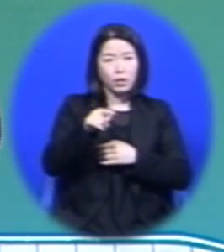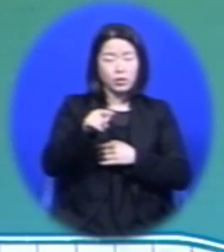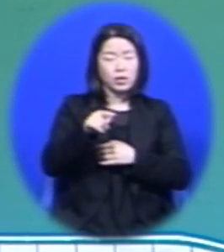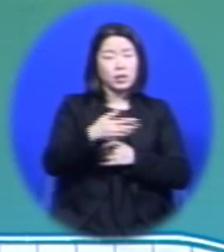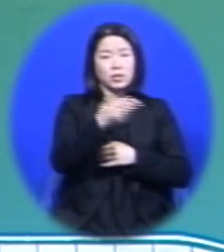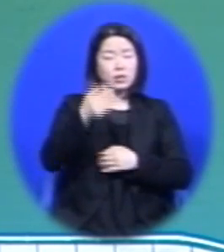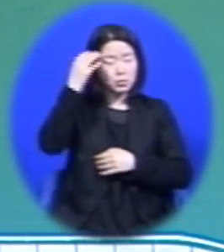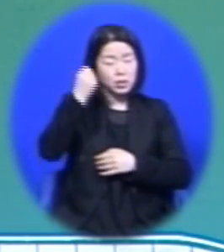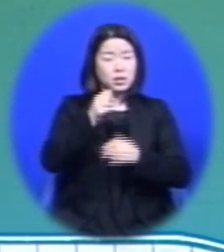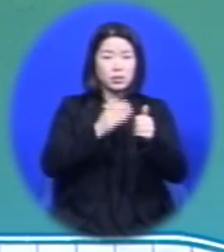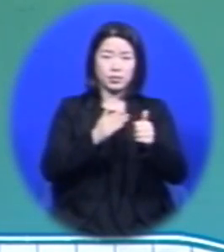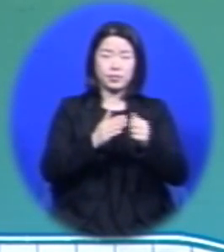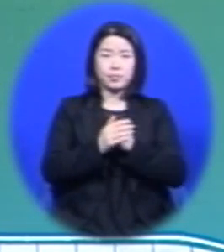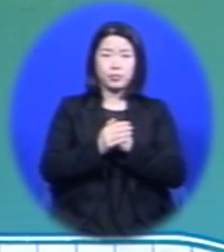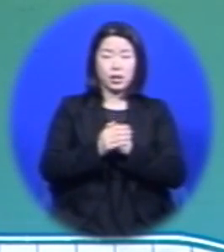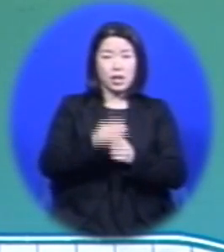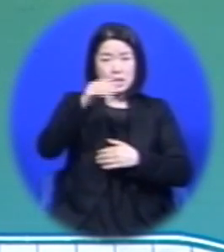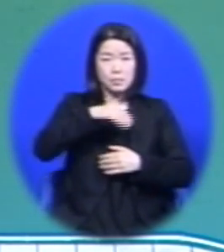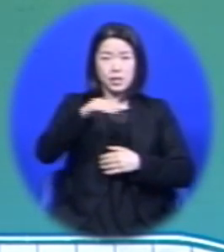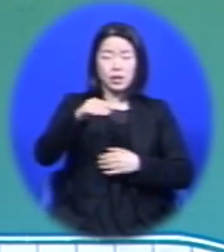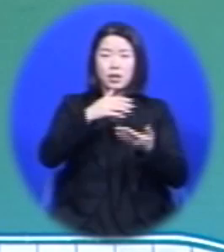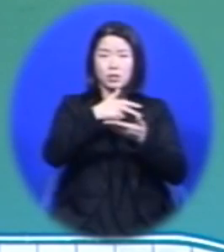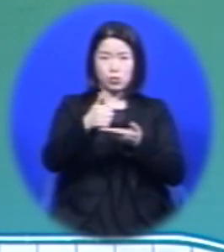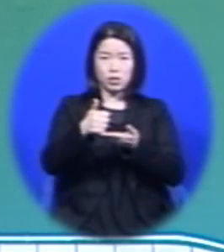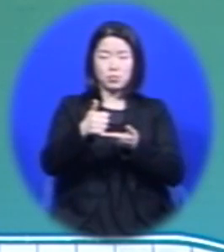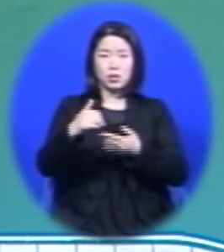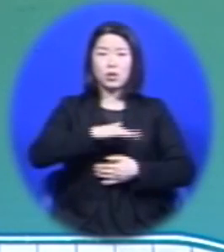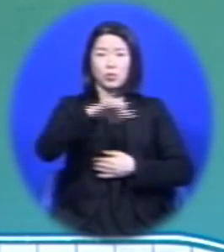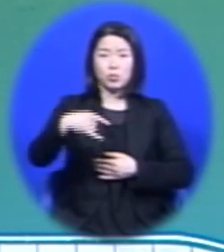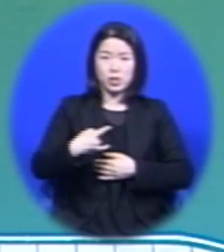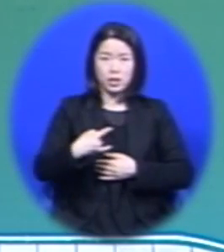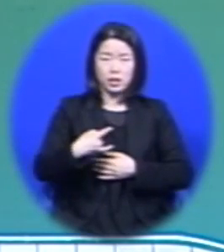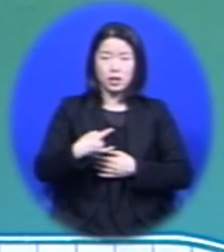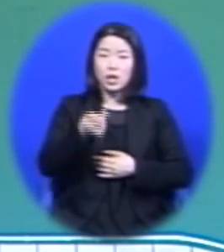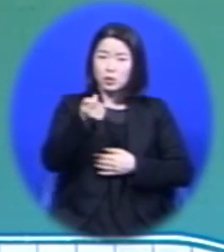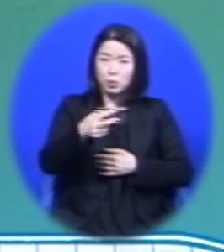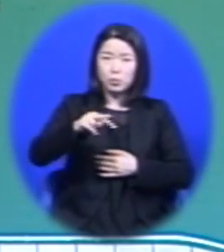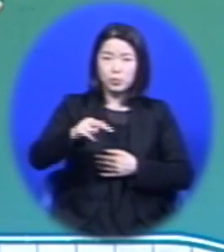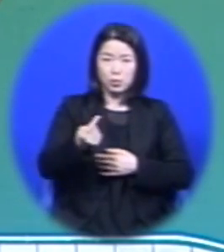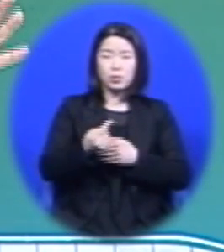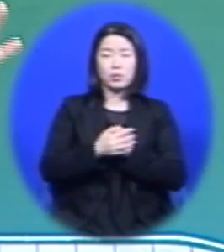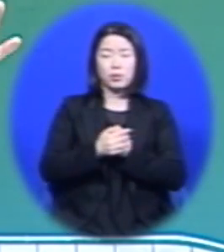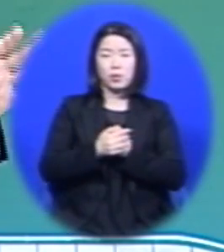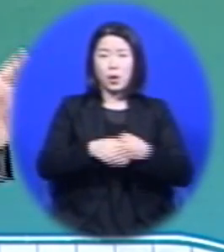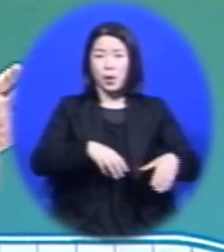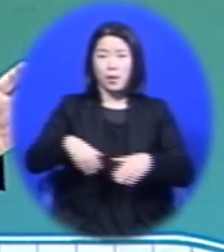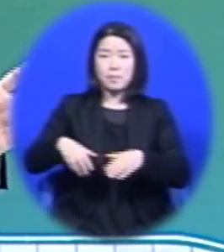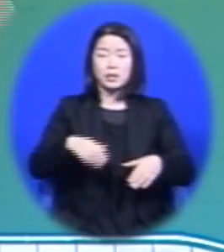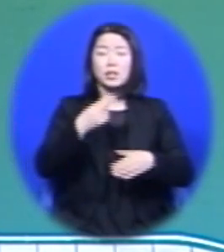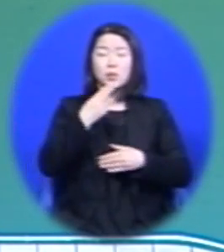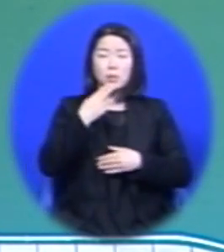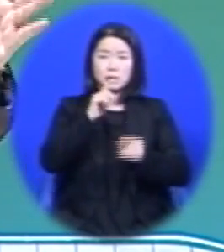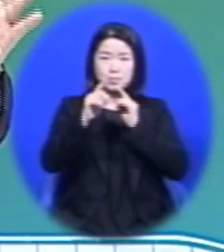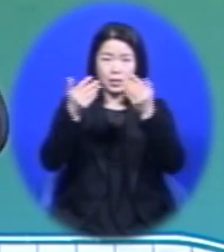기억하셔야 됩니다. 십자가에서 주님은 우리에게 조금도 망설임 없이